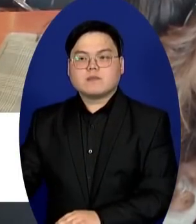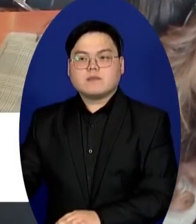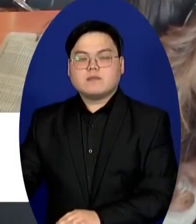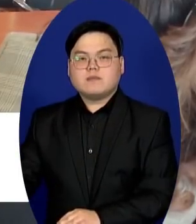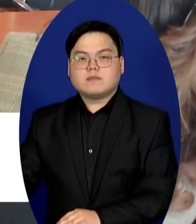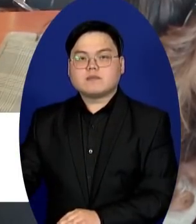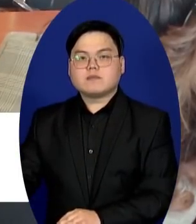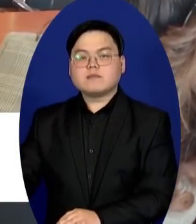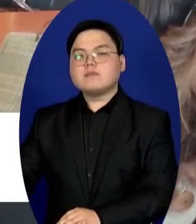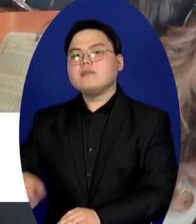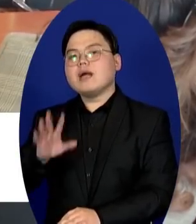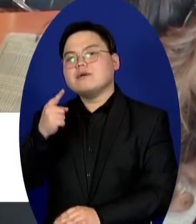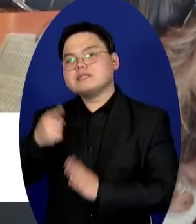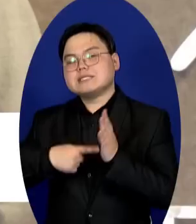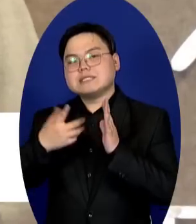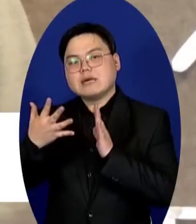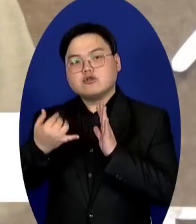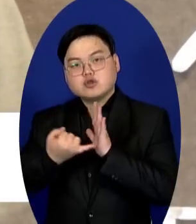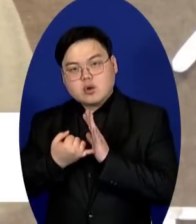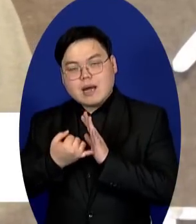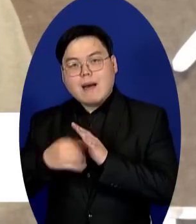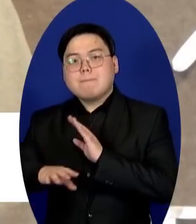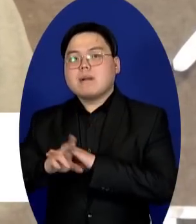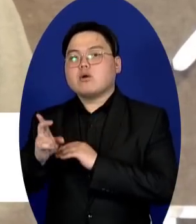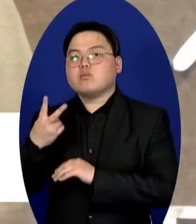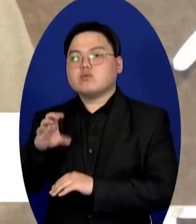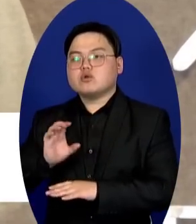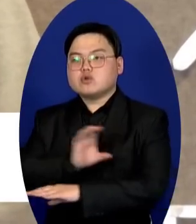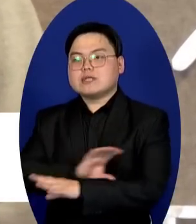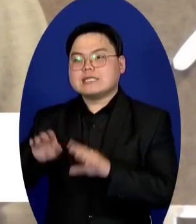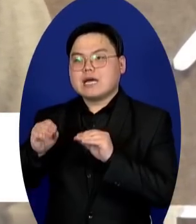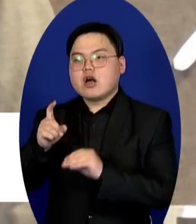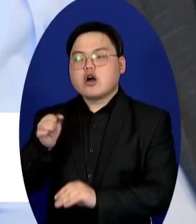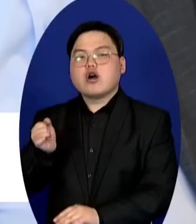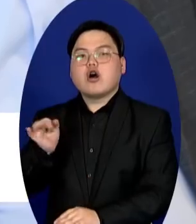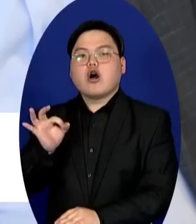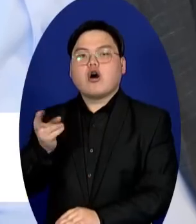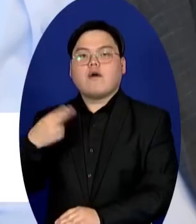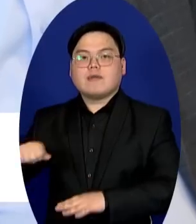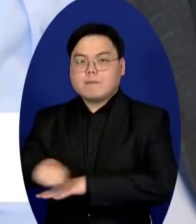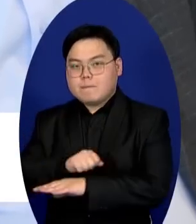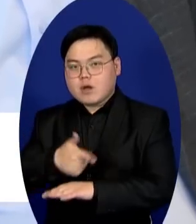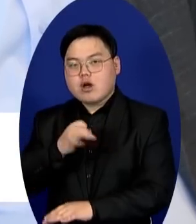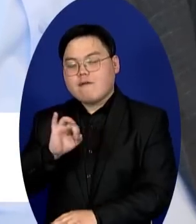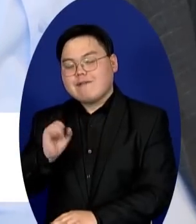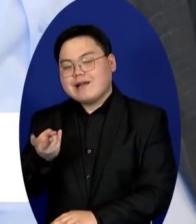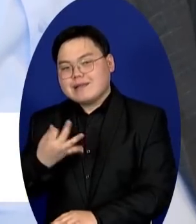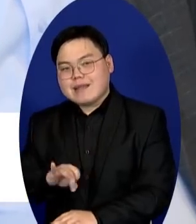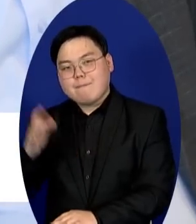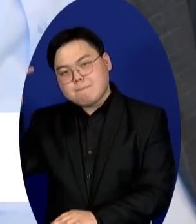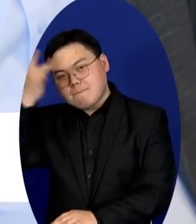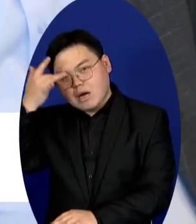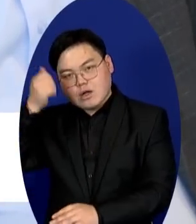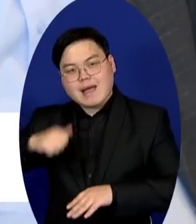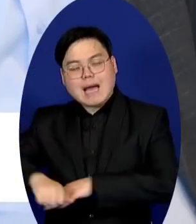Энэ сарын 5-6-ны өдрүүдэд баруун бүсийн сургалтыг Ховд аймагт зохион байгууллаа. Сургалтанд Ховд, Говь Алтай, Баян Улгийн аймгийн Монгол